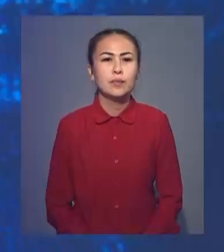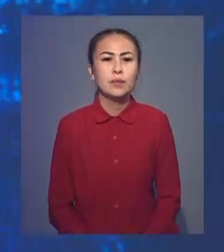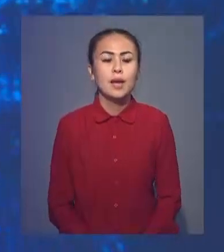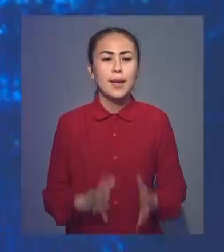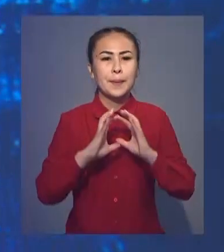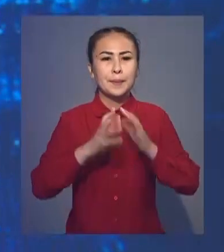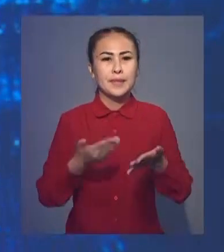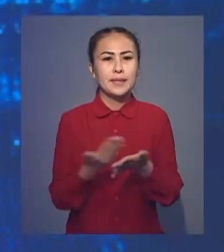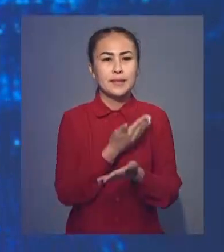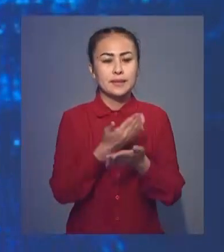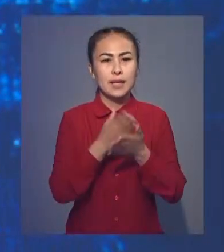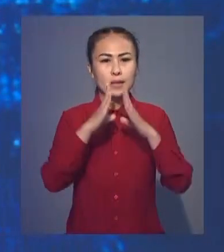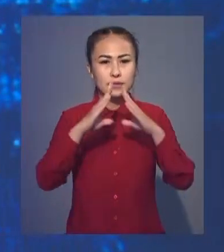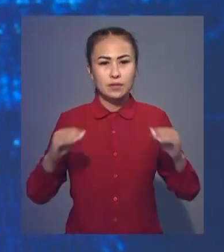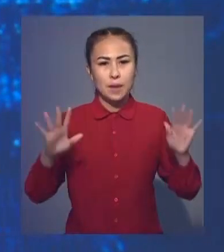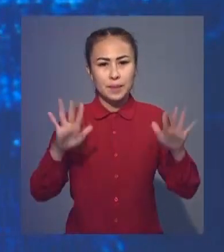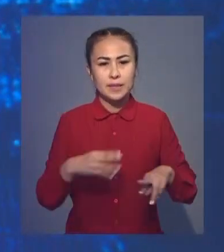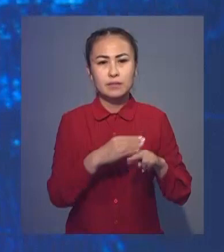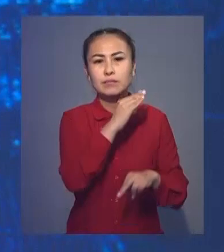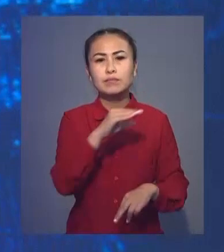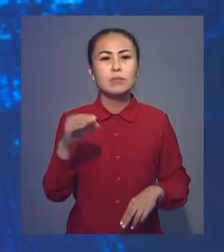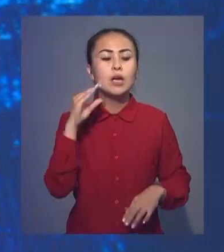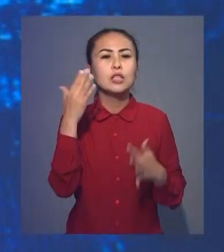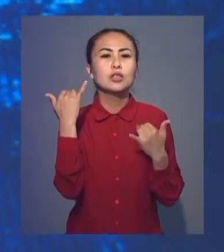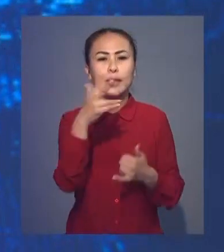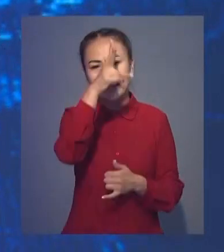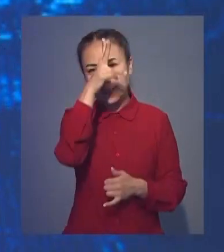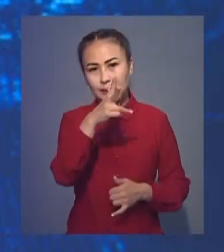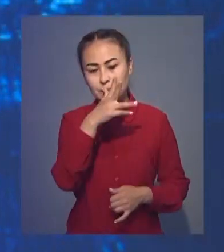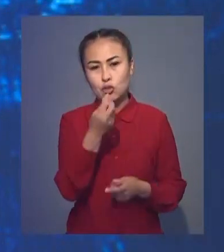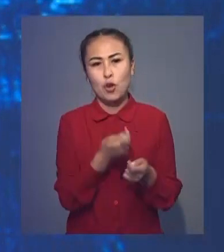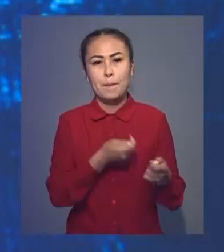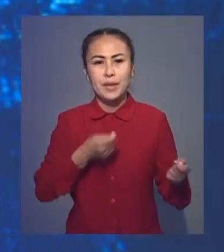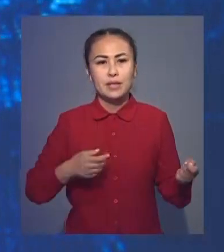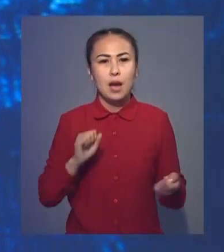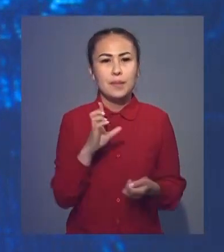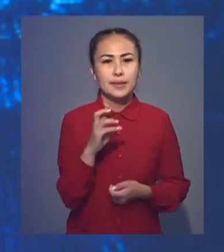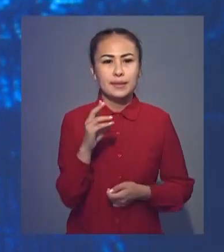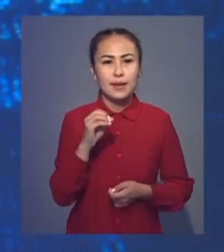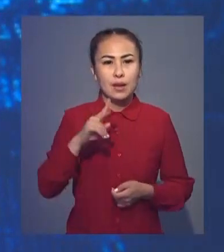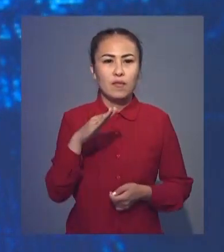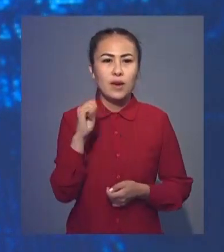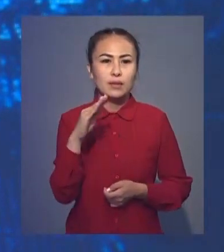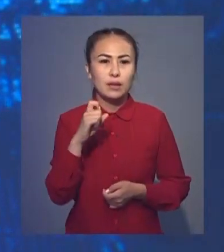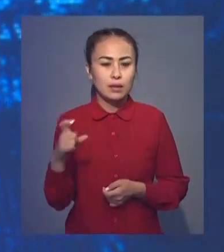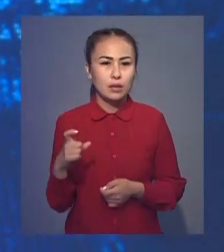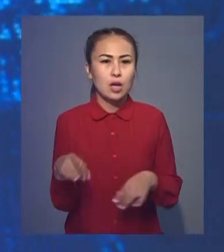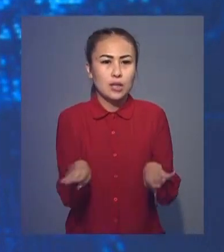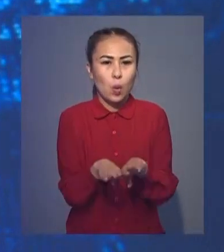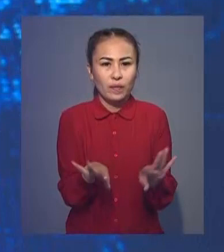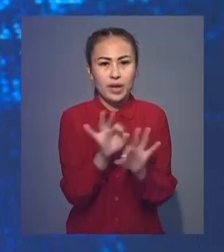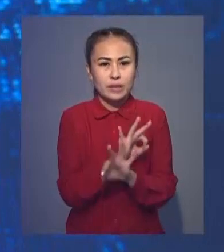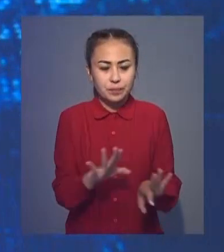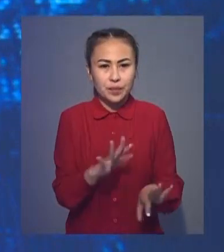Жаһан жаңалықтарымен жалғастырамыз. Мысырда төтенше жағдай тағы 3 айға созылды. Ел президенті Абдель Фаттах Ас-Сиси осылай деп